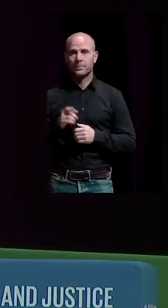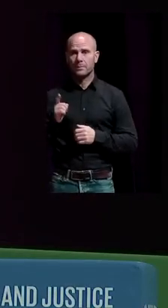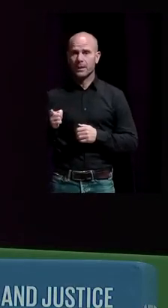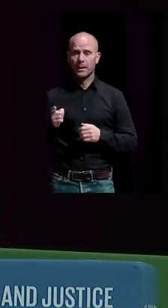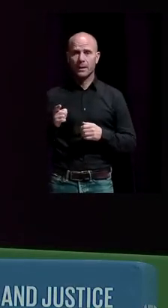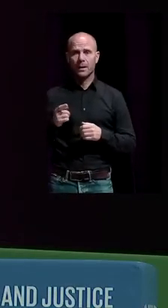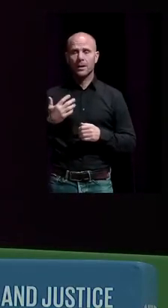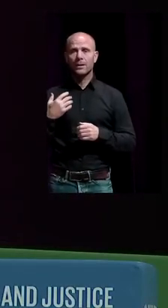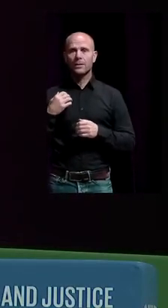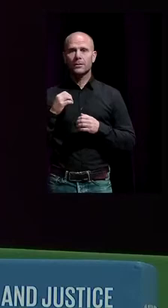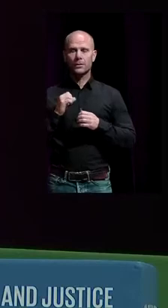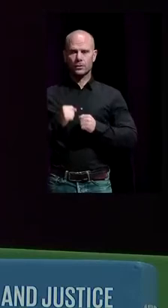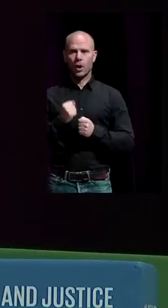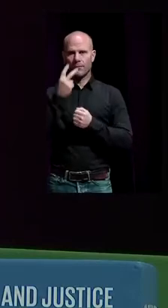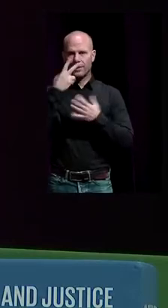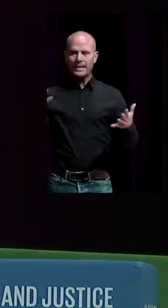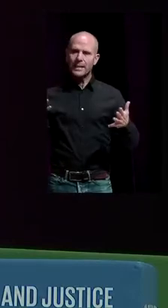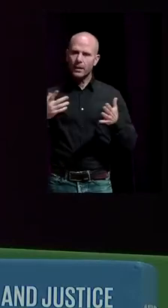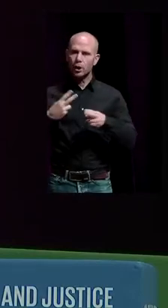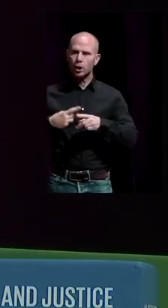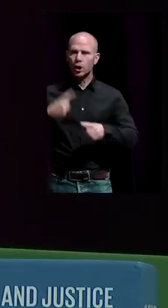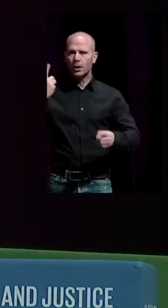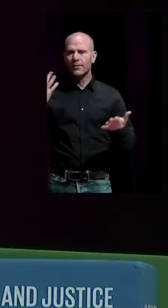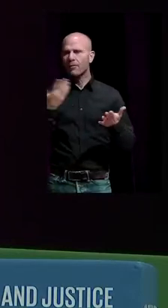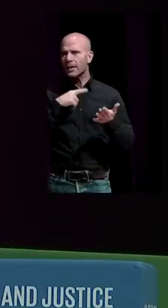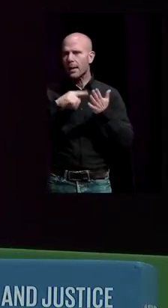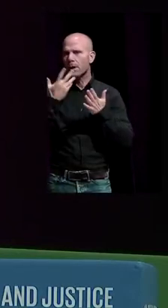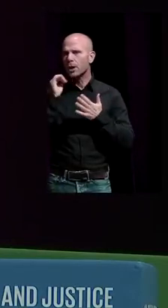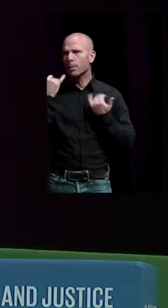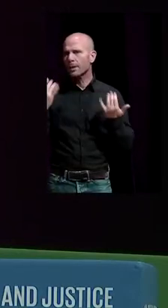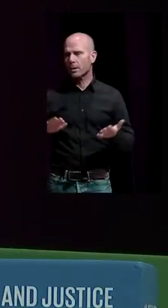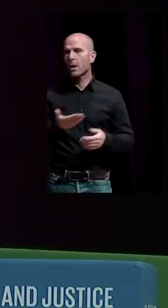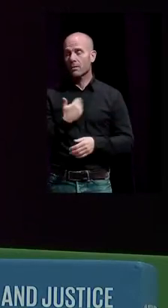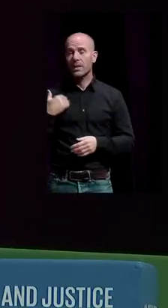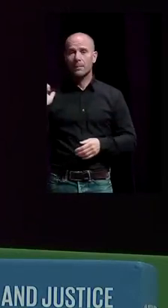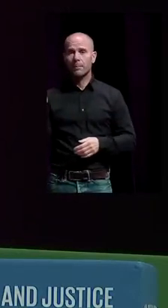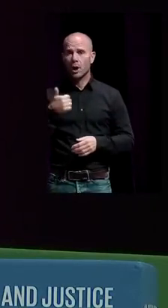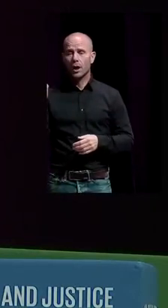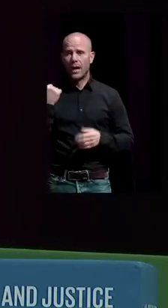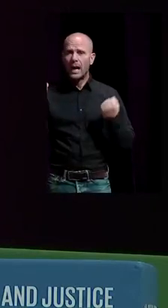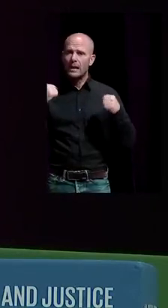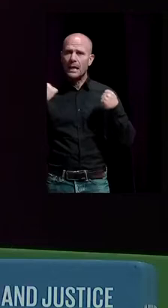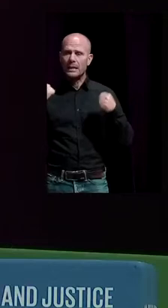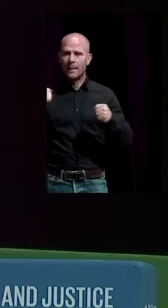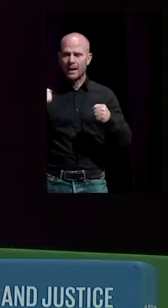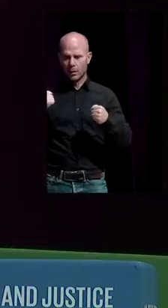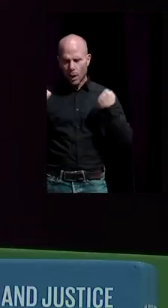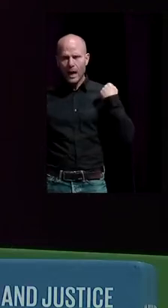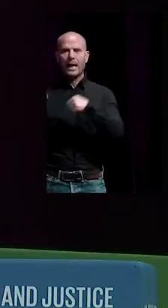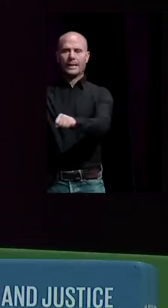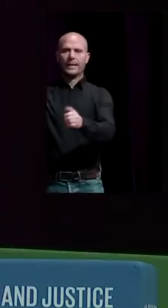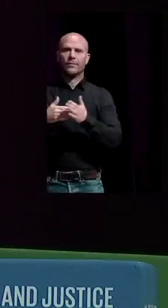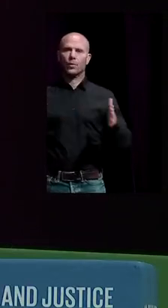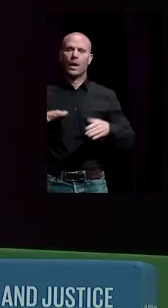väl illustrera det vi har tryckt på här idag. Att vi behöver engagemang och handling från